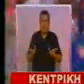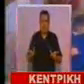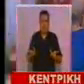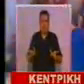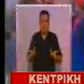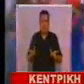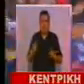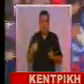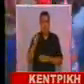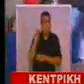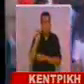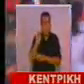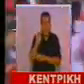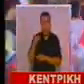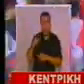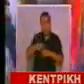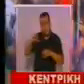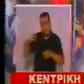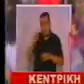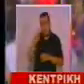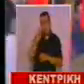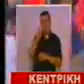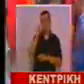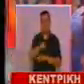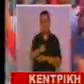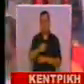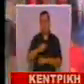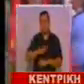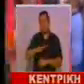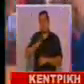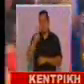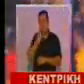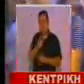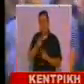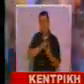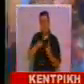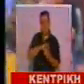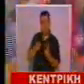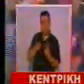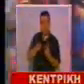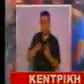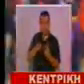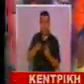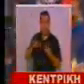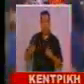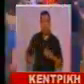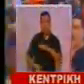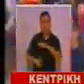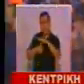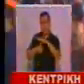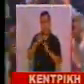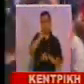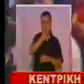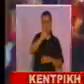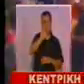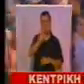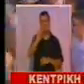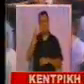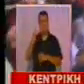το ερώτημα είναι, δεν τις βλέπει ή δεν θέλει να τις δει? Δεν είναι τυχαίο ότι ο πρόεδρος του ΣΕΒ, του Συνδέσμου